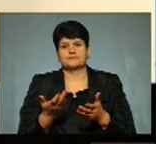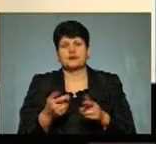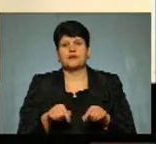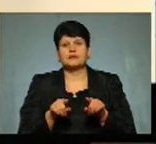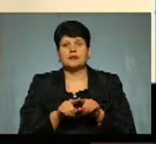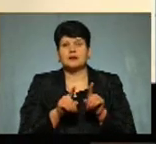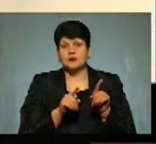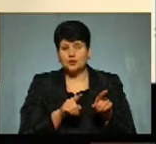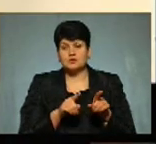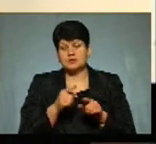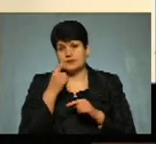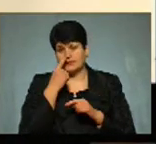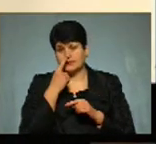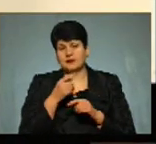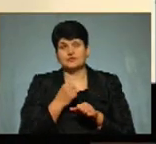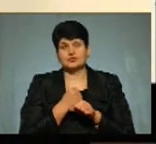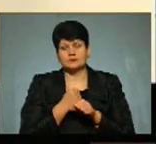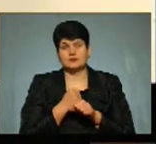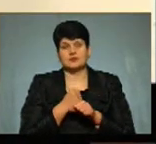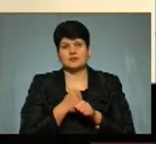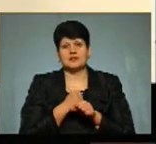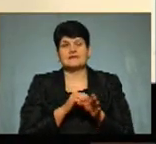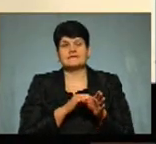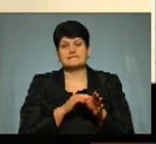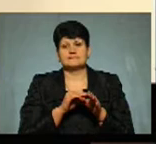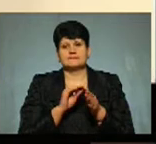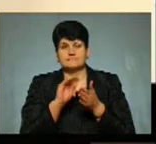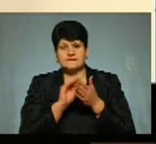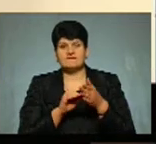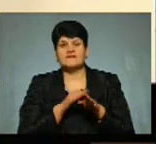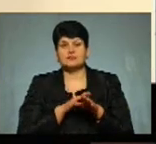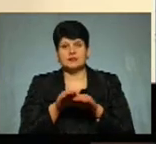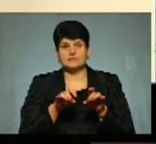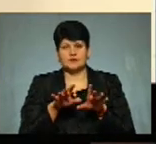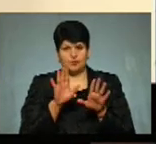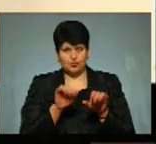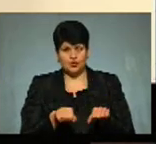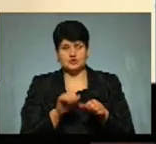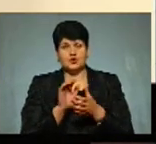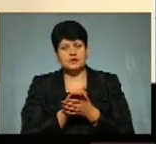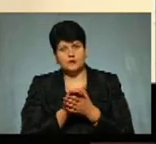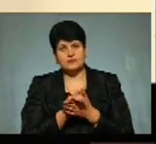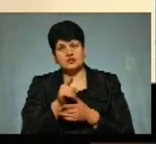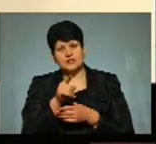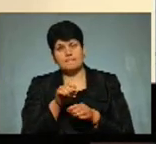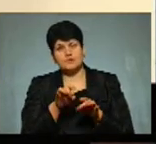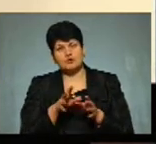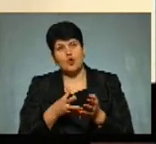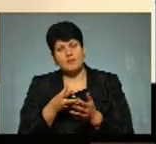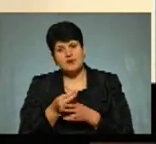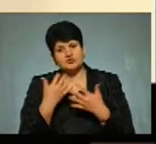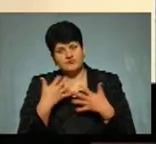Також ми недавно ввели опцію виконання постанови. Водій зможе ознайомитися з тим, чи постанова оплачена вже